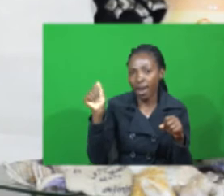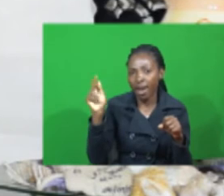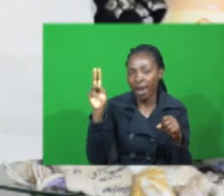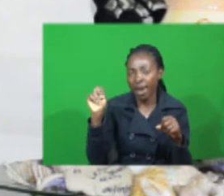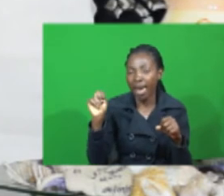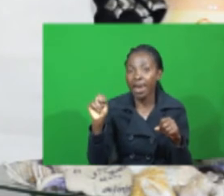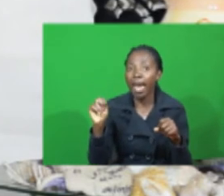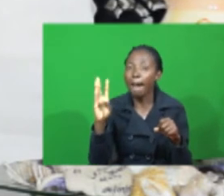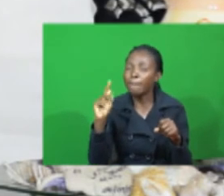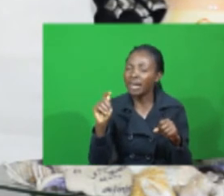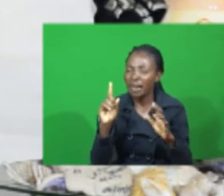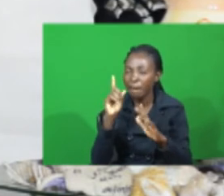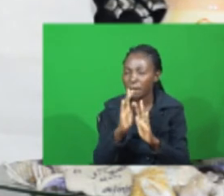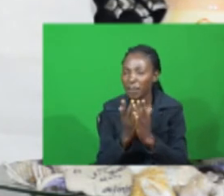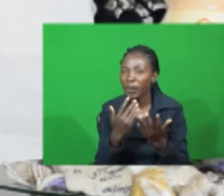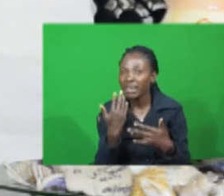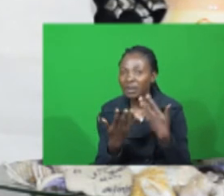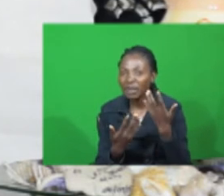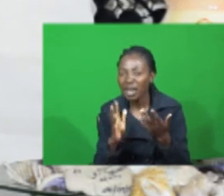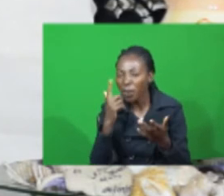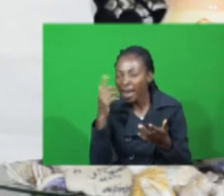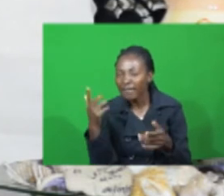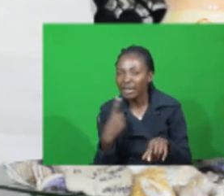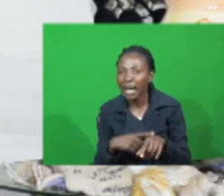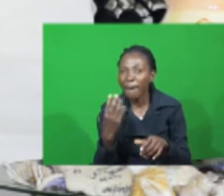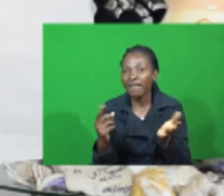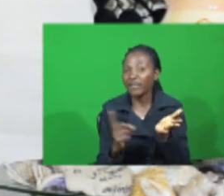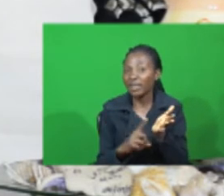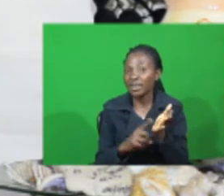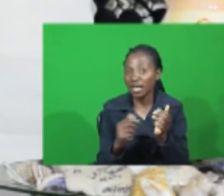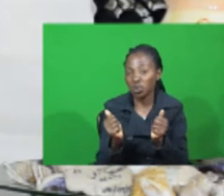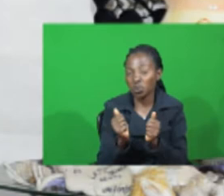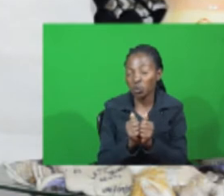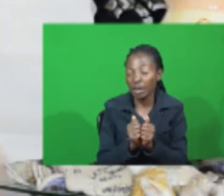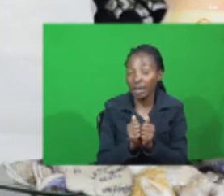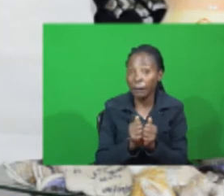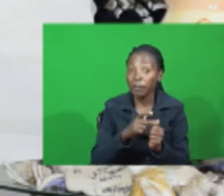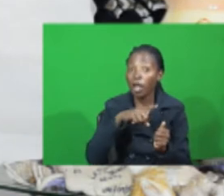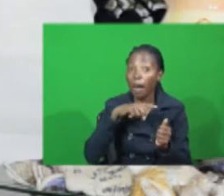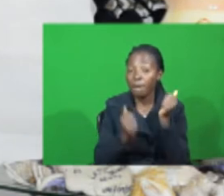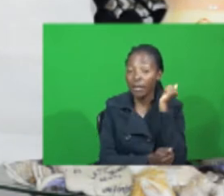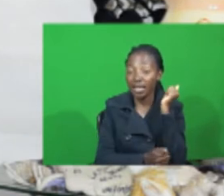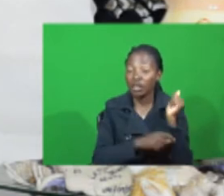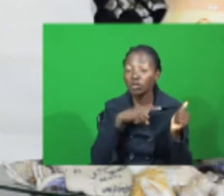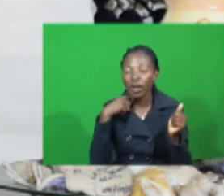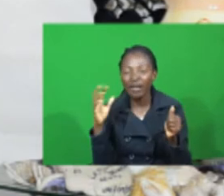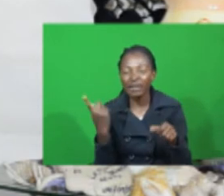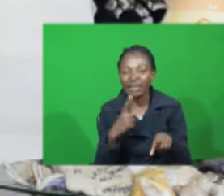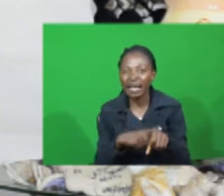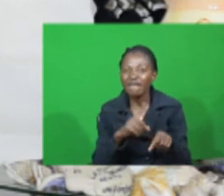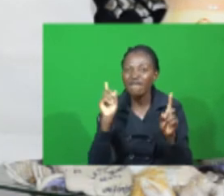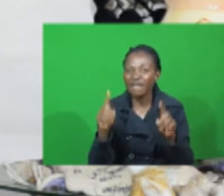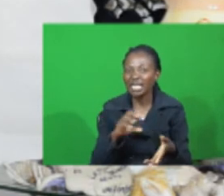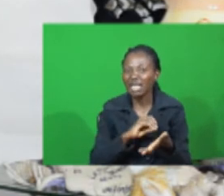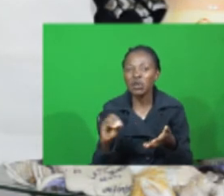kwazoita Bhaibheri, kwanzi aita akaswedera kuna mai guru vake Tamari, airashira mbeu pasi. Bhaibheri